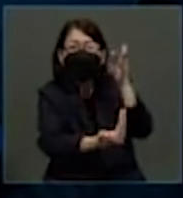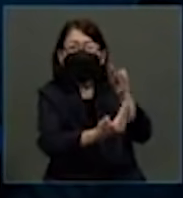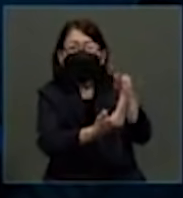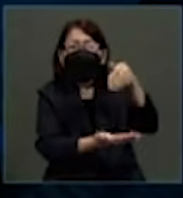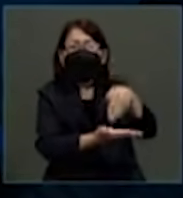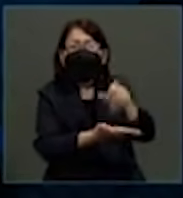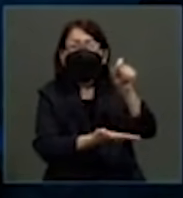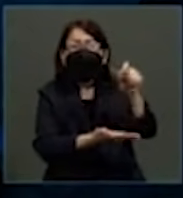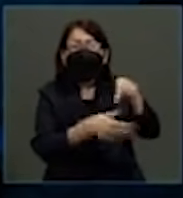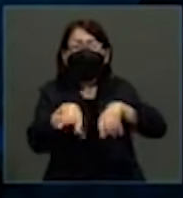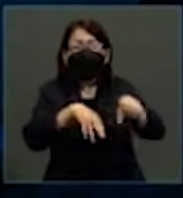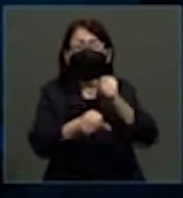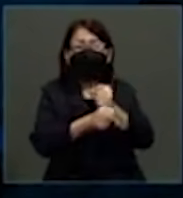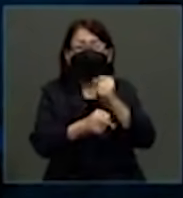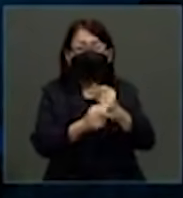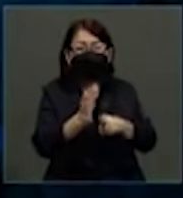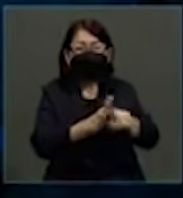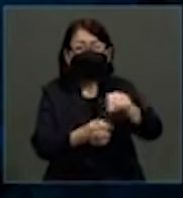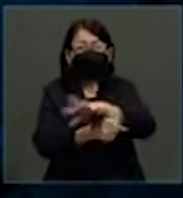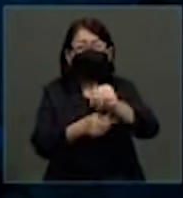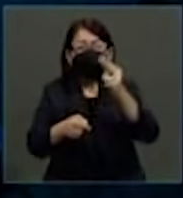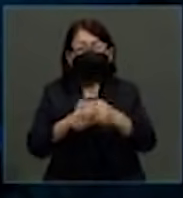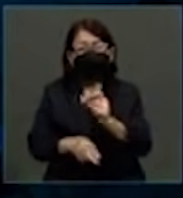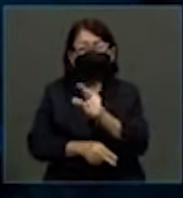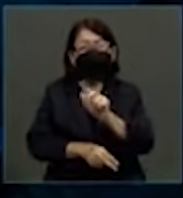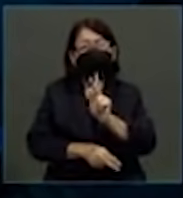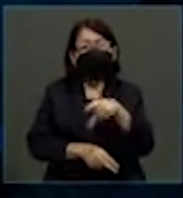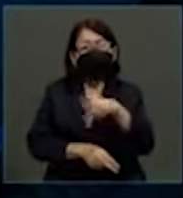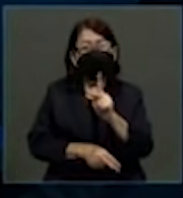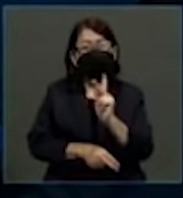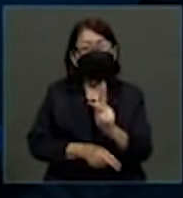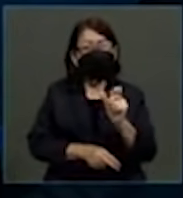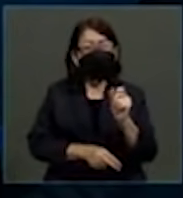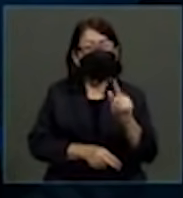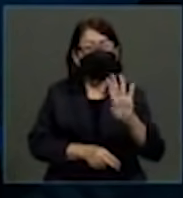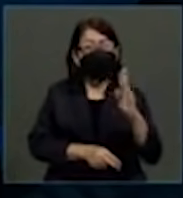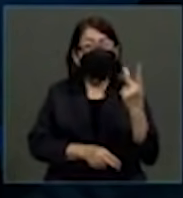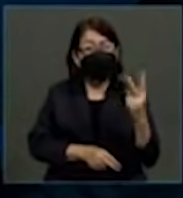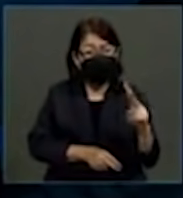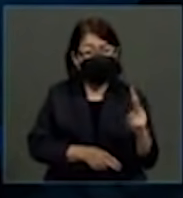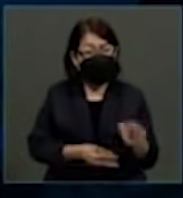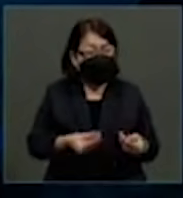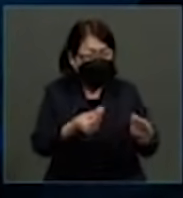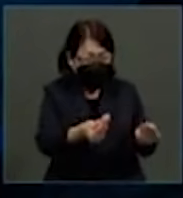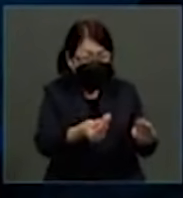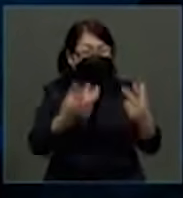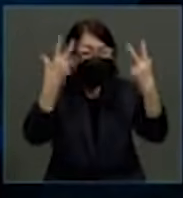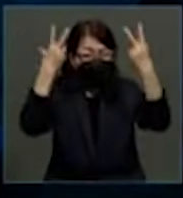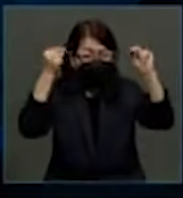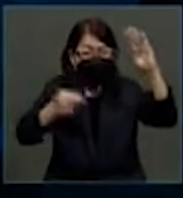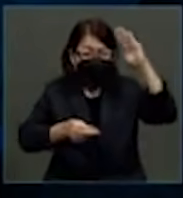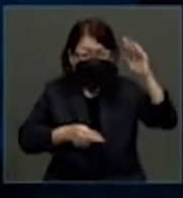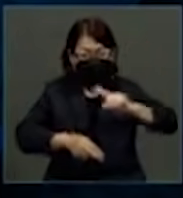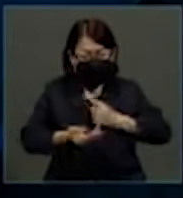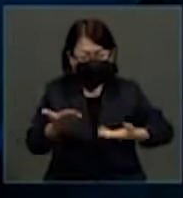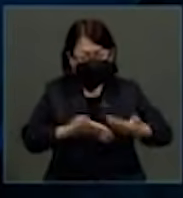หรือผู้ว่าราชการจังหวัดเสนอผ่านศูนย์ปฏิบัติการศูนย์บริหารสถานการณ์โควิด-19 หรือ